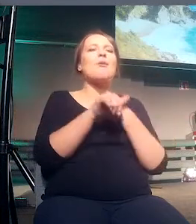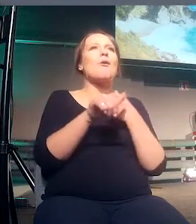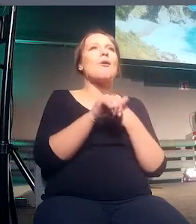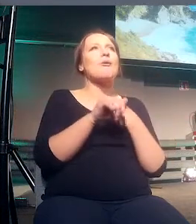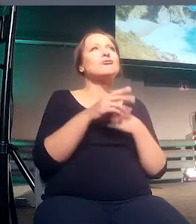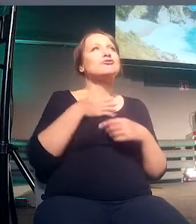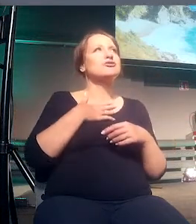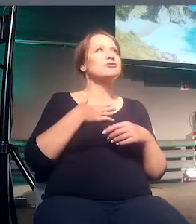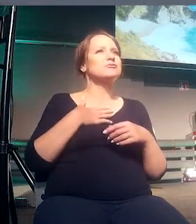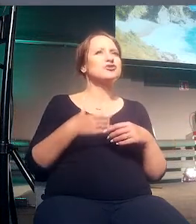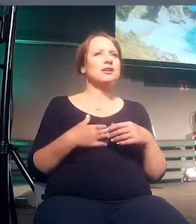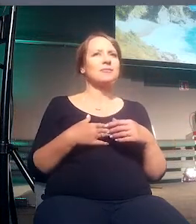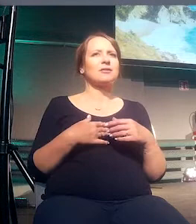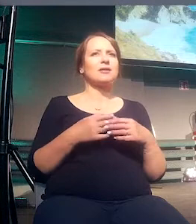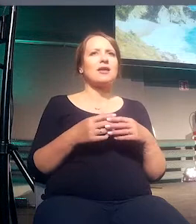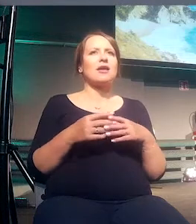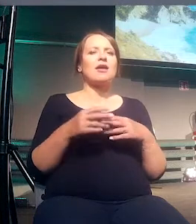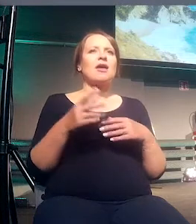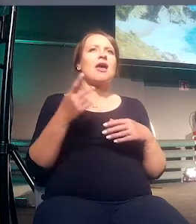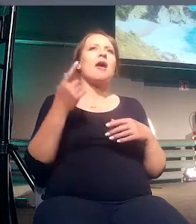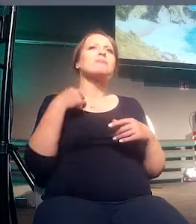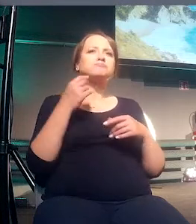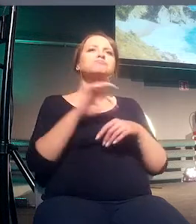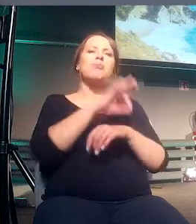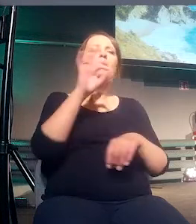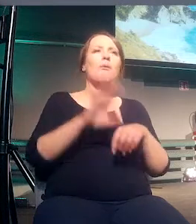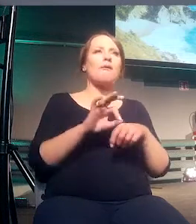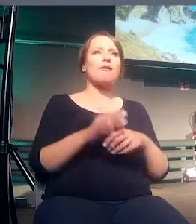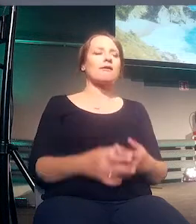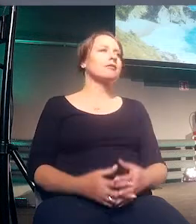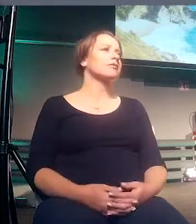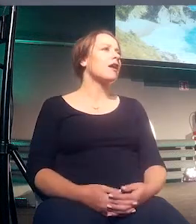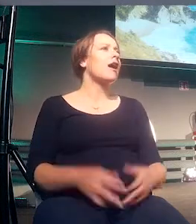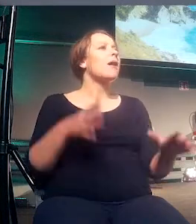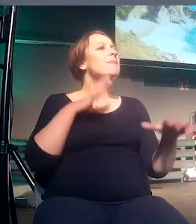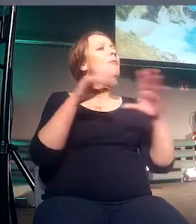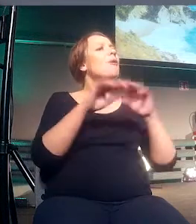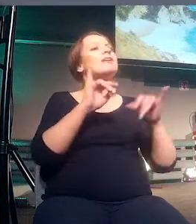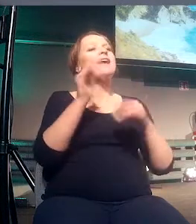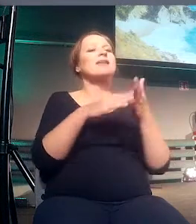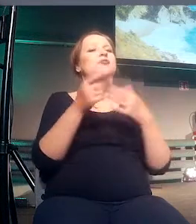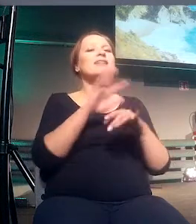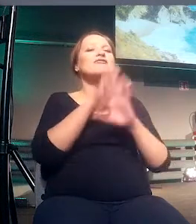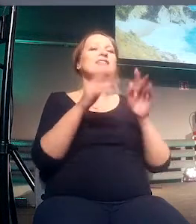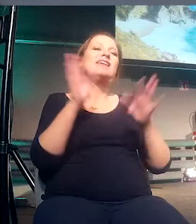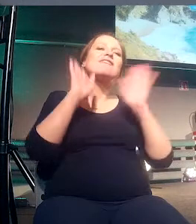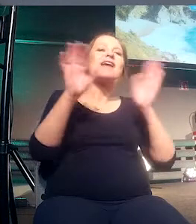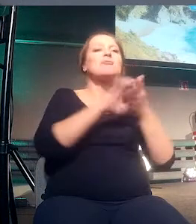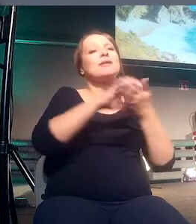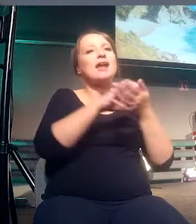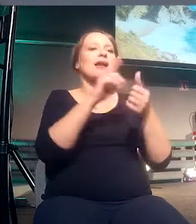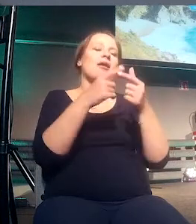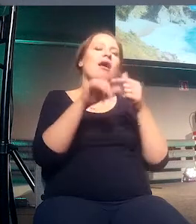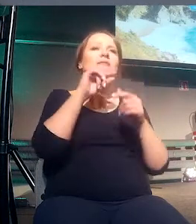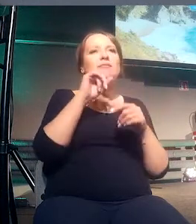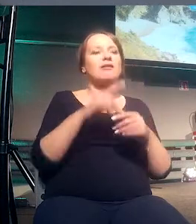wizualnie projekty digitalowe, które często jako graficy lubimy, oglądamy na wszystkich portalach społecznościowych dla grafików typu